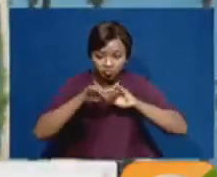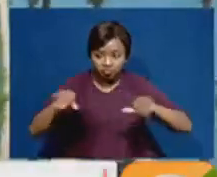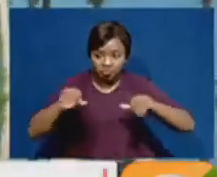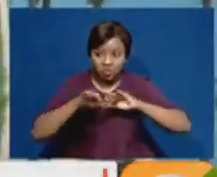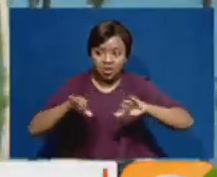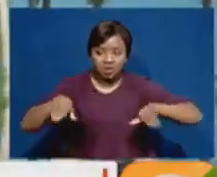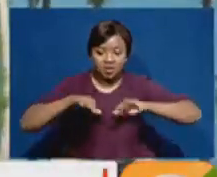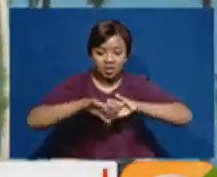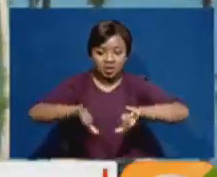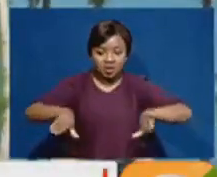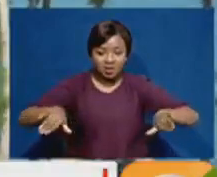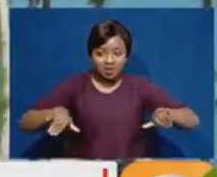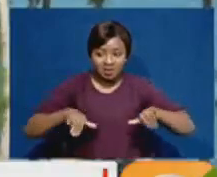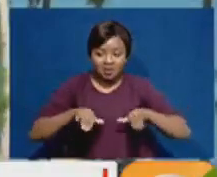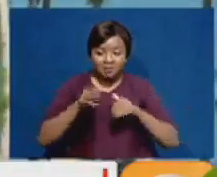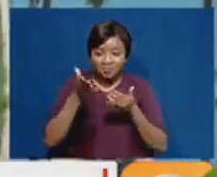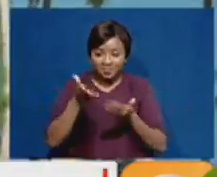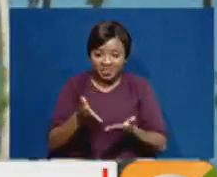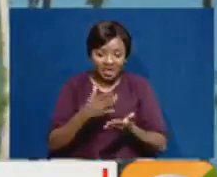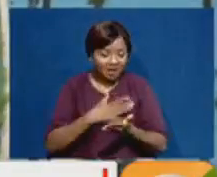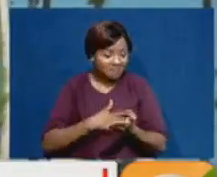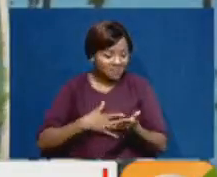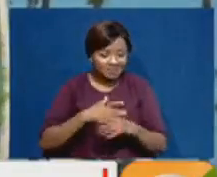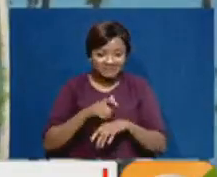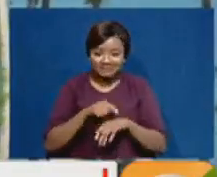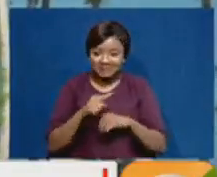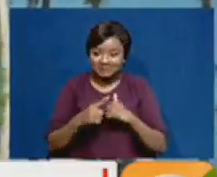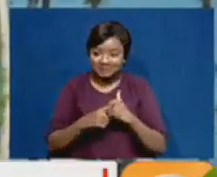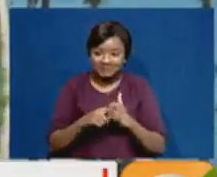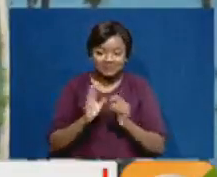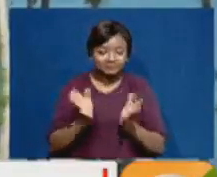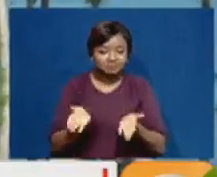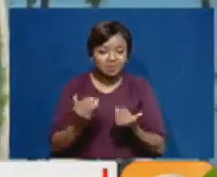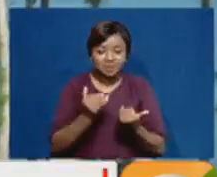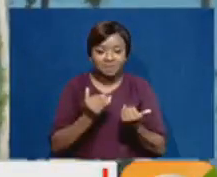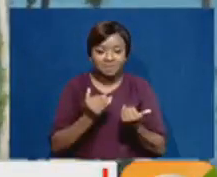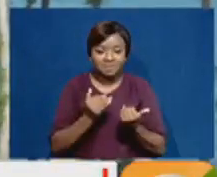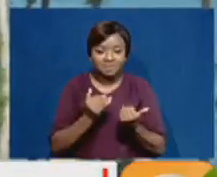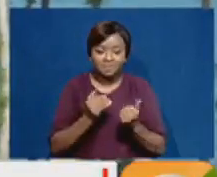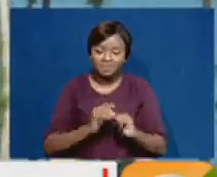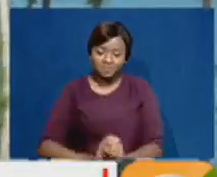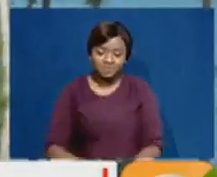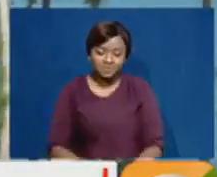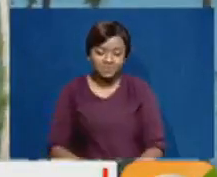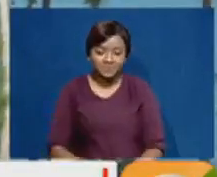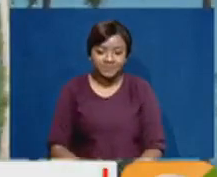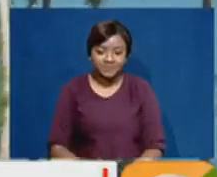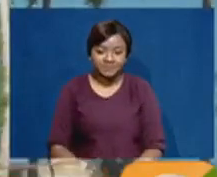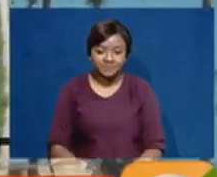kwamba watu wote ambao wako katika fuo zetu za bahari ifikapo saa 12 jioni